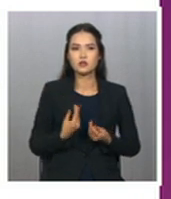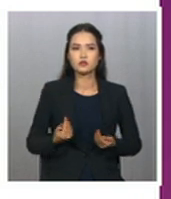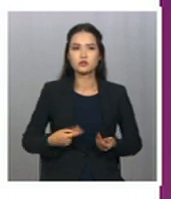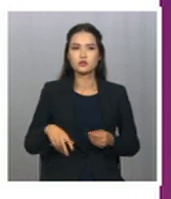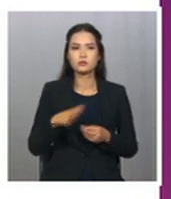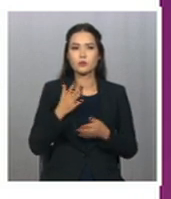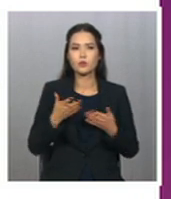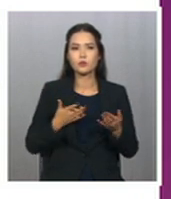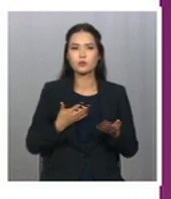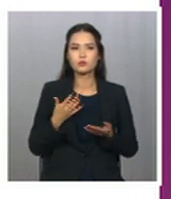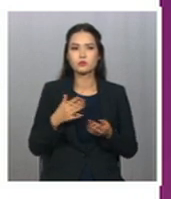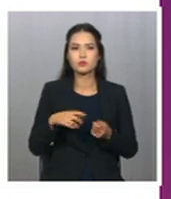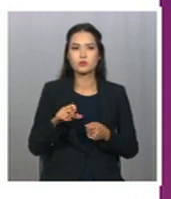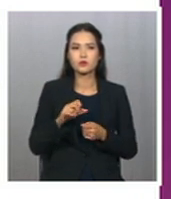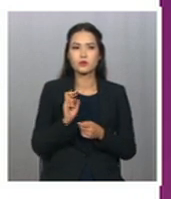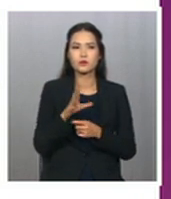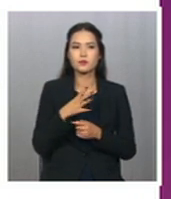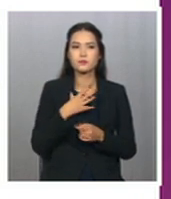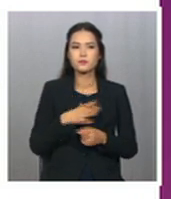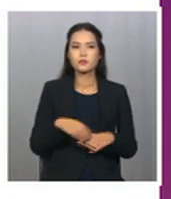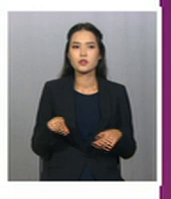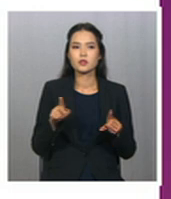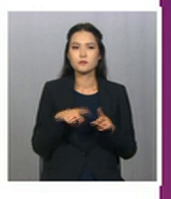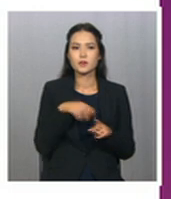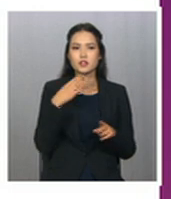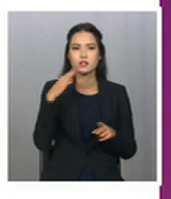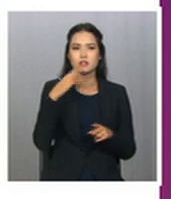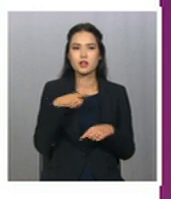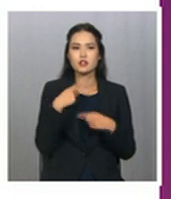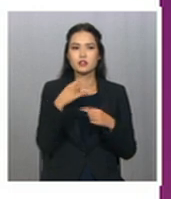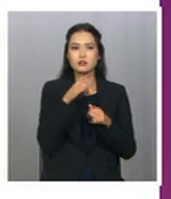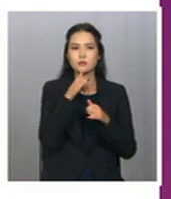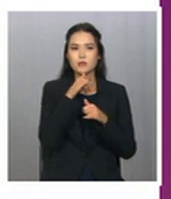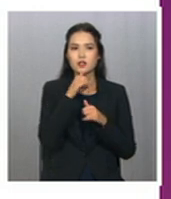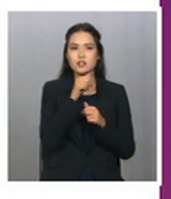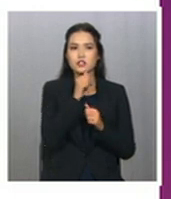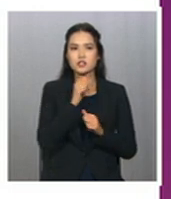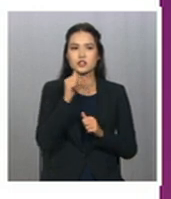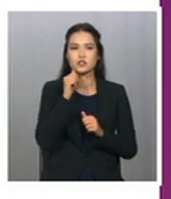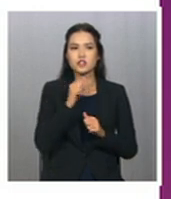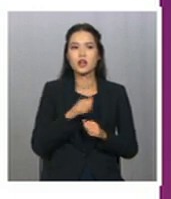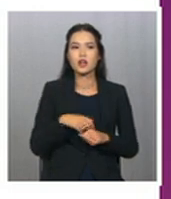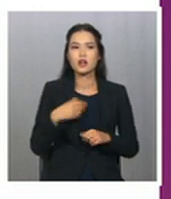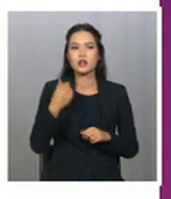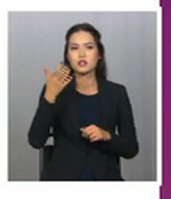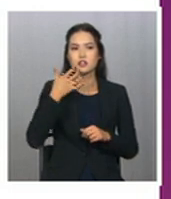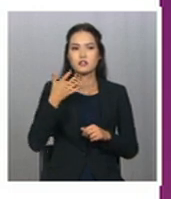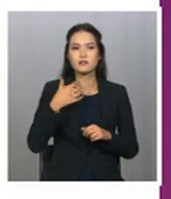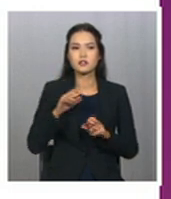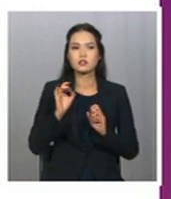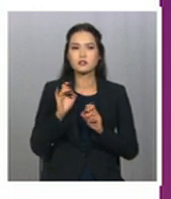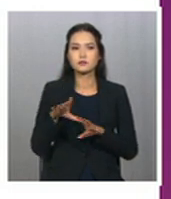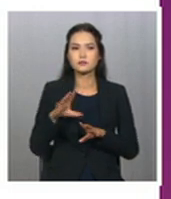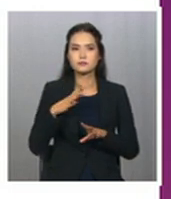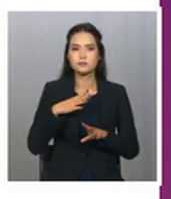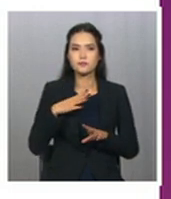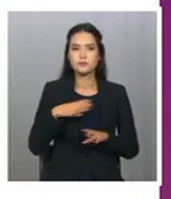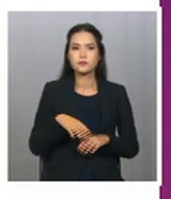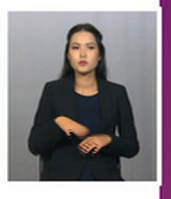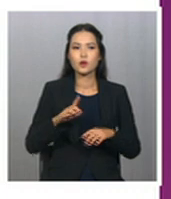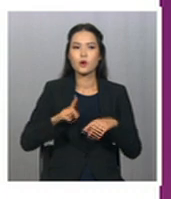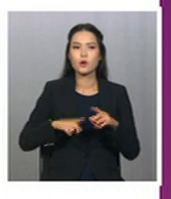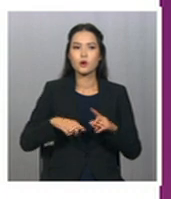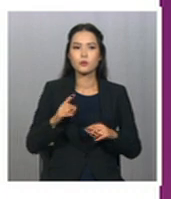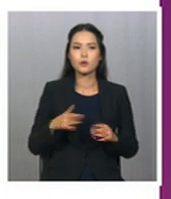орындарға бармаған. Тіпті ата-анасына айта алмаған сырын жеңгесі арқылы білдірген.